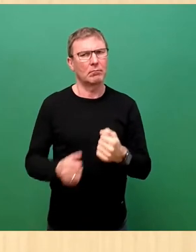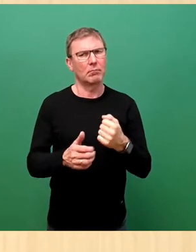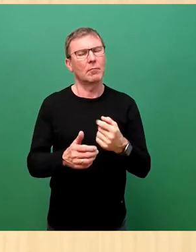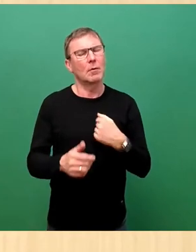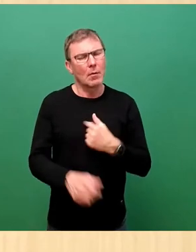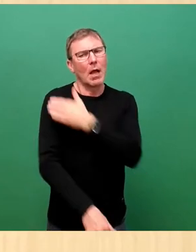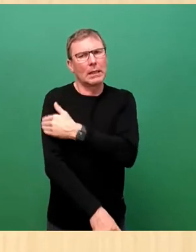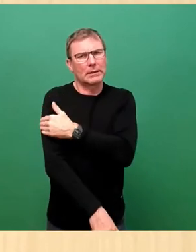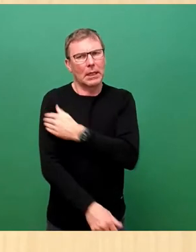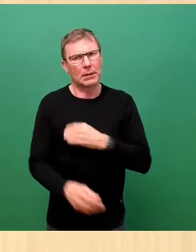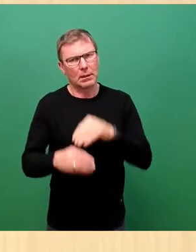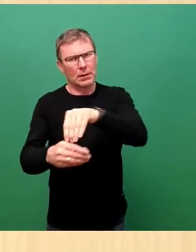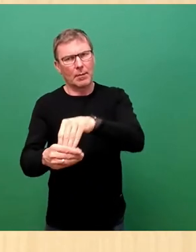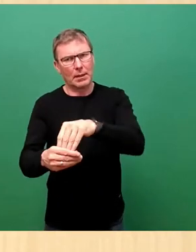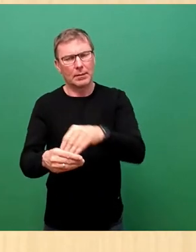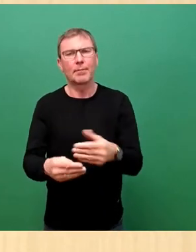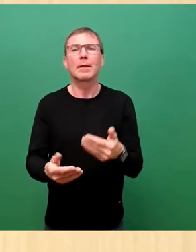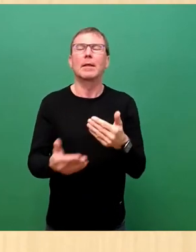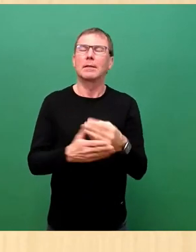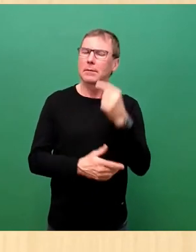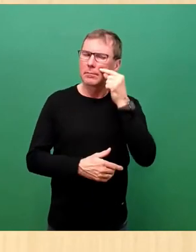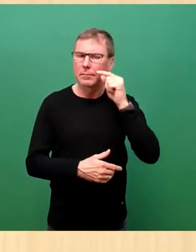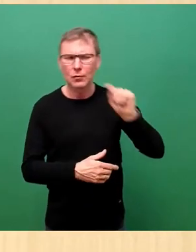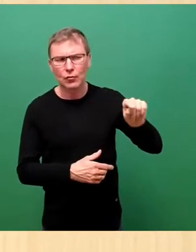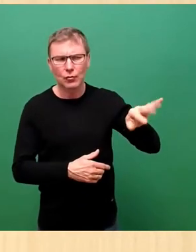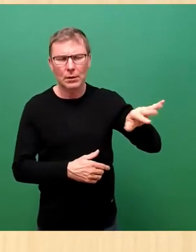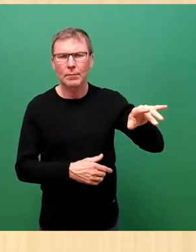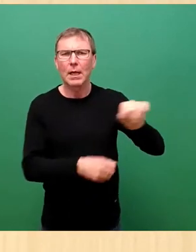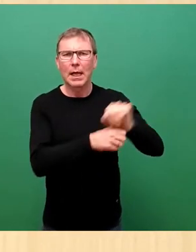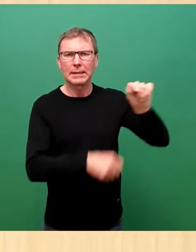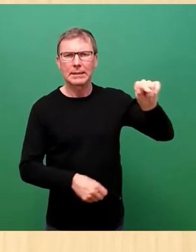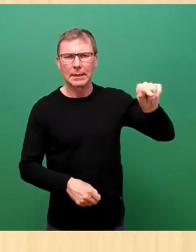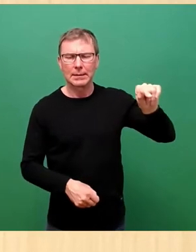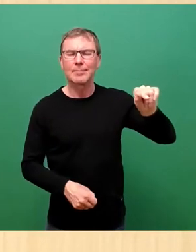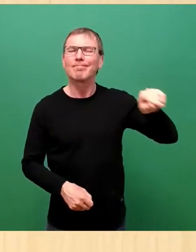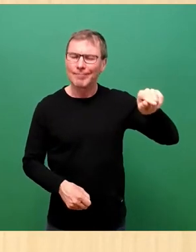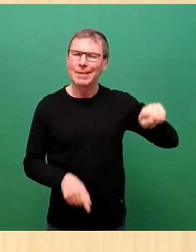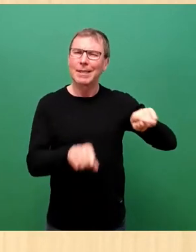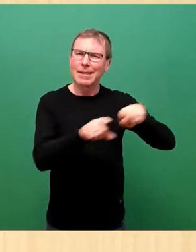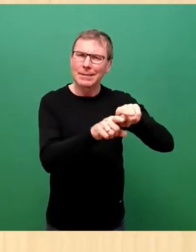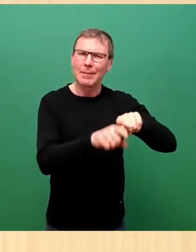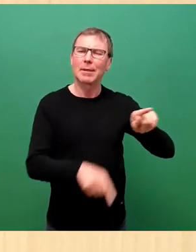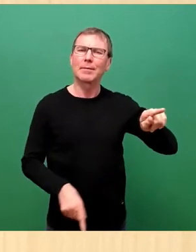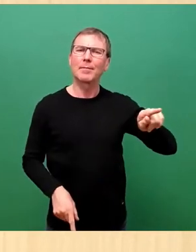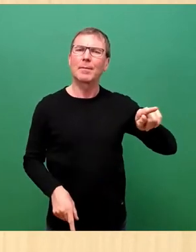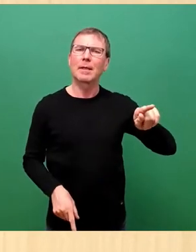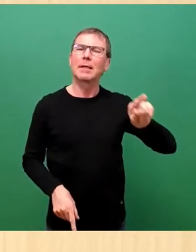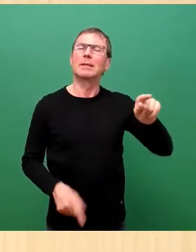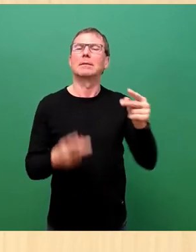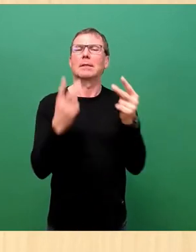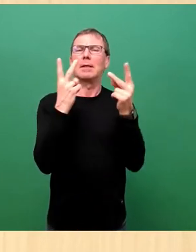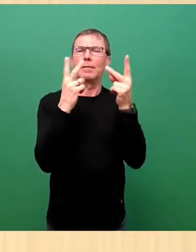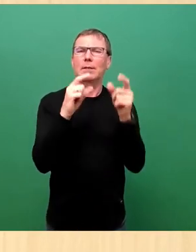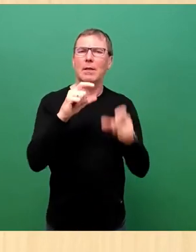Und deshalb, jetzt gucke ich auch zu den Dissidenten, würde ich auch sagen, es ist eine sehr wichtige Ergänzung und